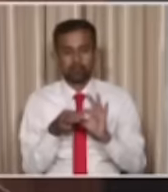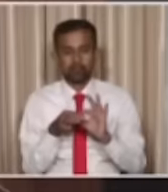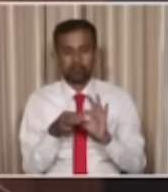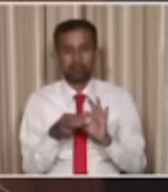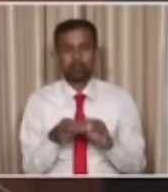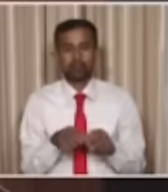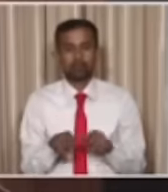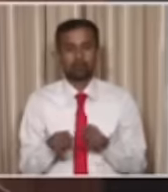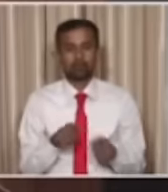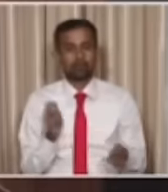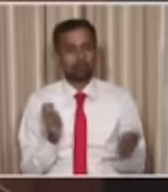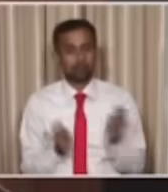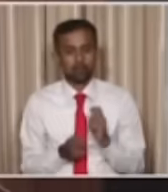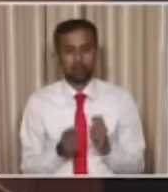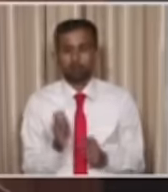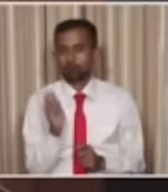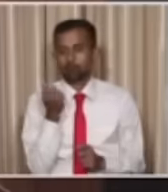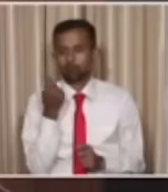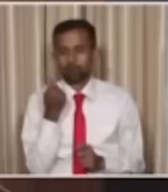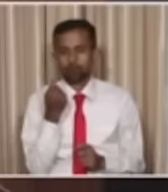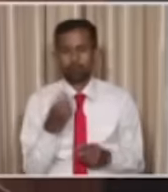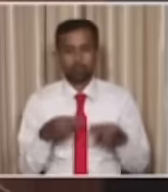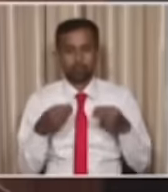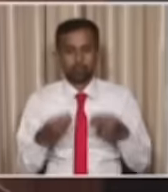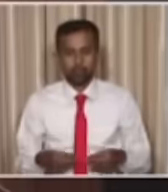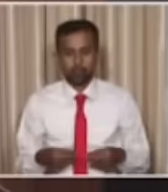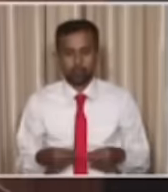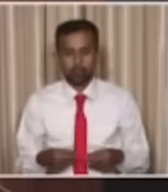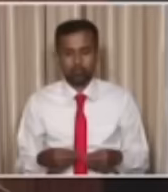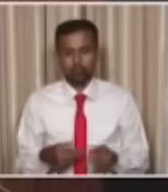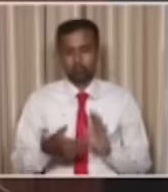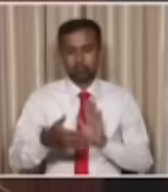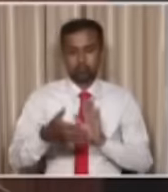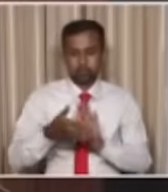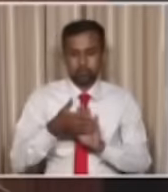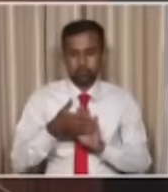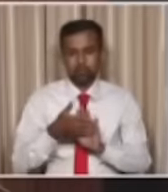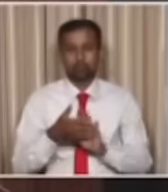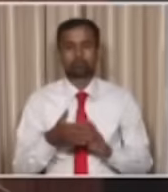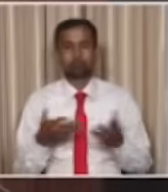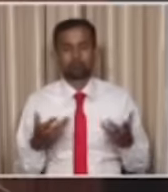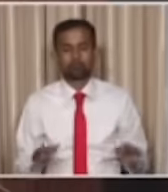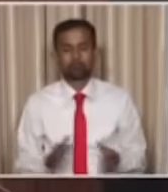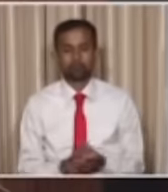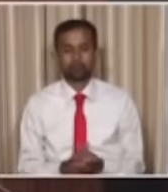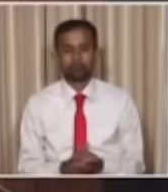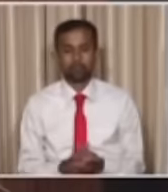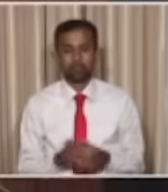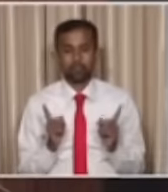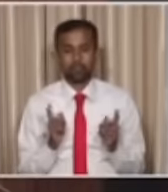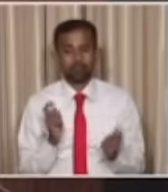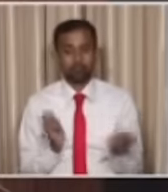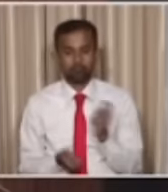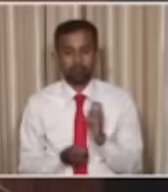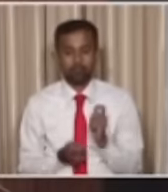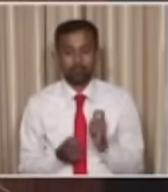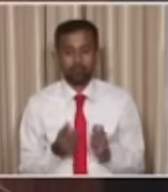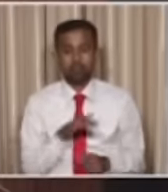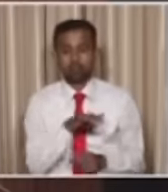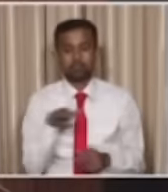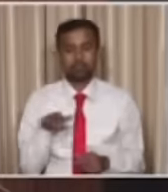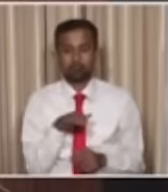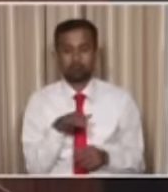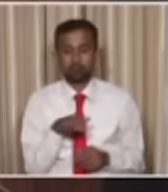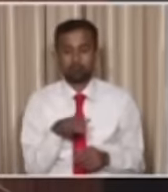අනුව ක්‍රිකට් ක්‍රීඩාවේ ජයග්‍රහණයන් හා පරාජයන් බොහොම සමීප කාරණා බවට පත් වුණා. නිසා ක්‍රිකට් ක්‍රීඩාව අපේ රටේ සමාජයේ